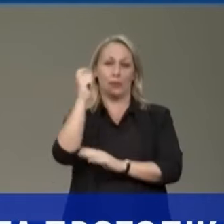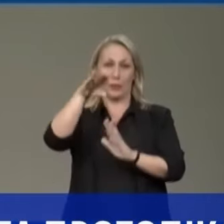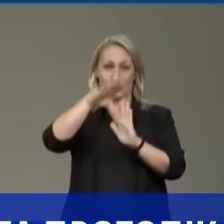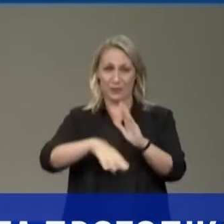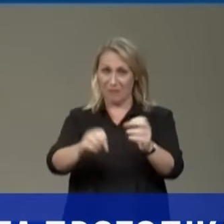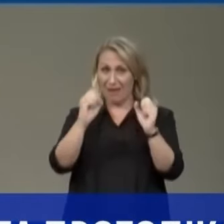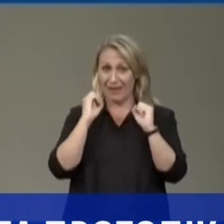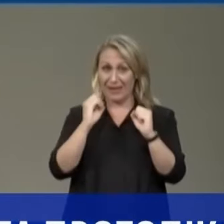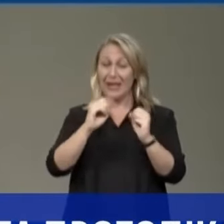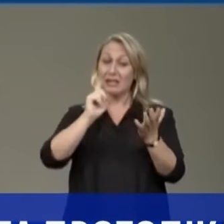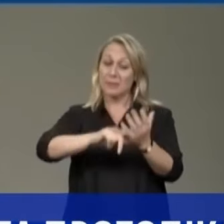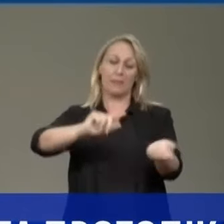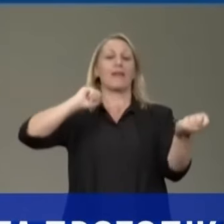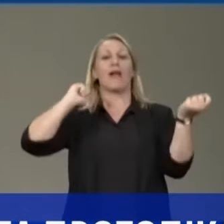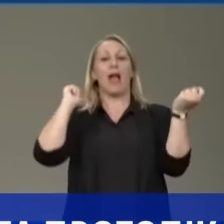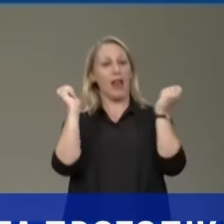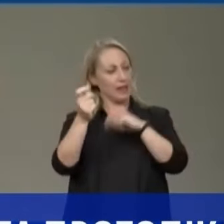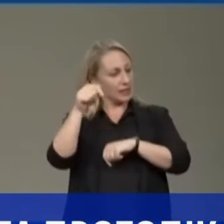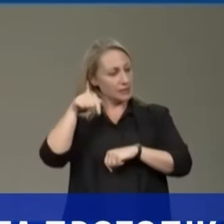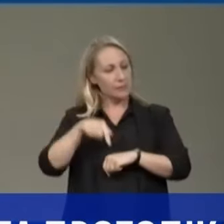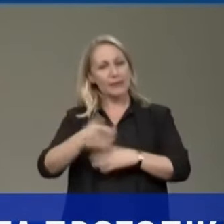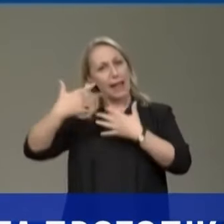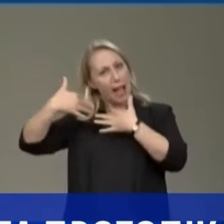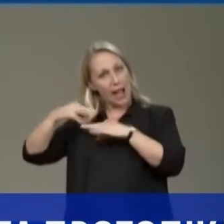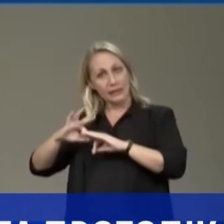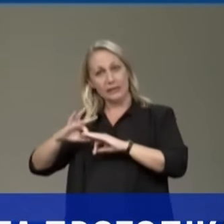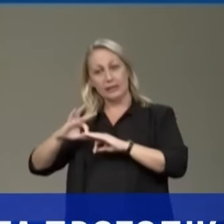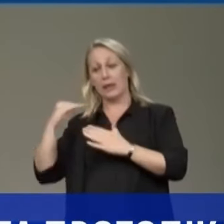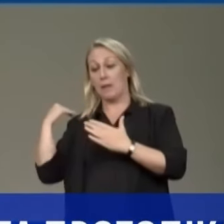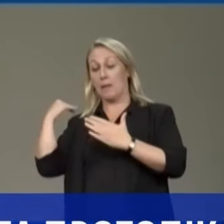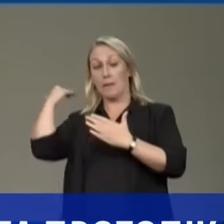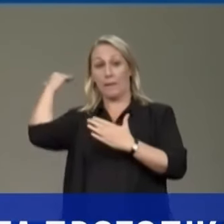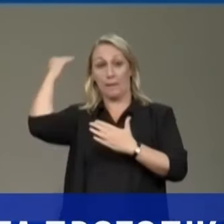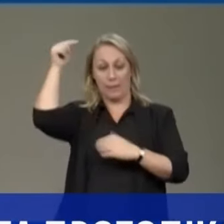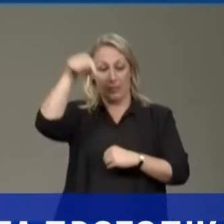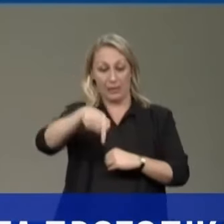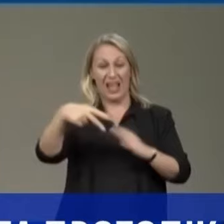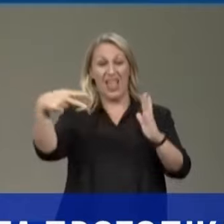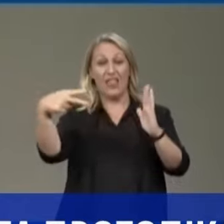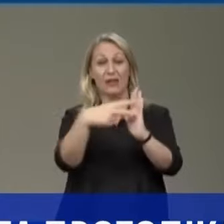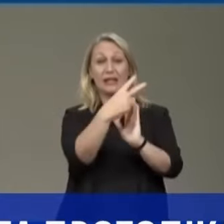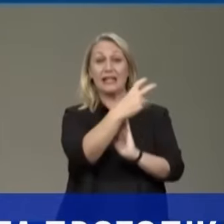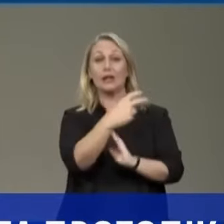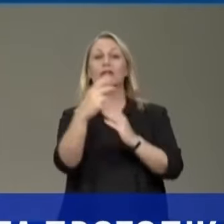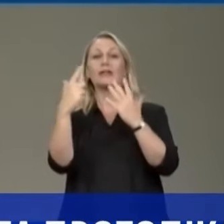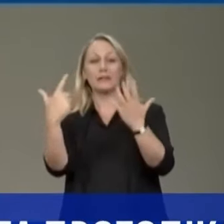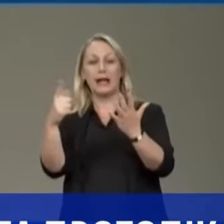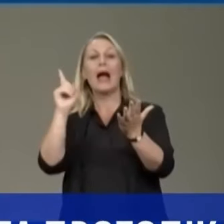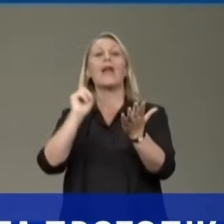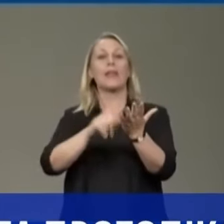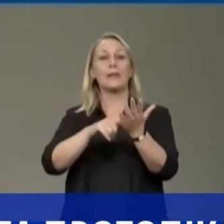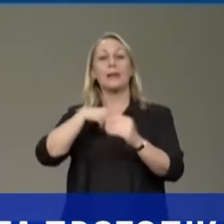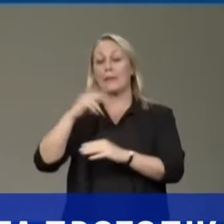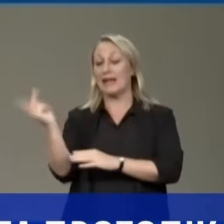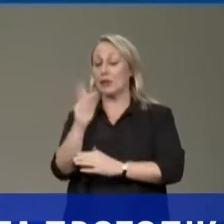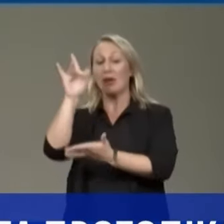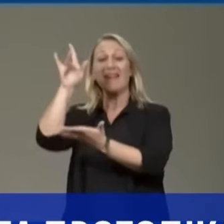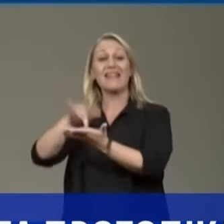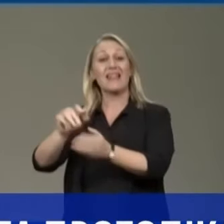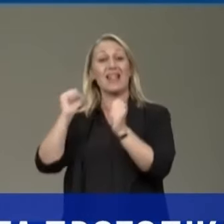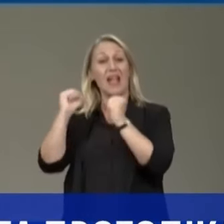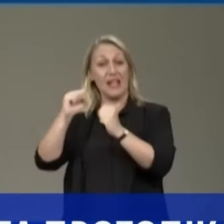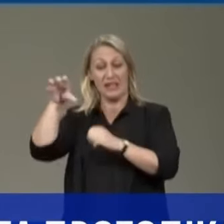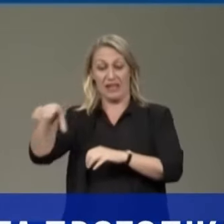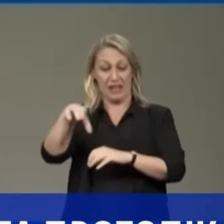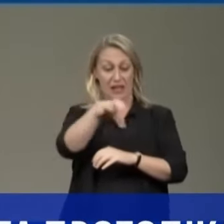βαθμό ήδη υλοποιούνται. Ναι, το 2027 πρέπει να έχουμε πολλά καινούρια κέντρα υγείας, πολλά